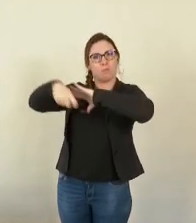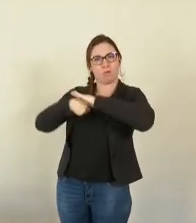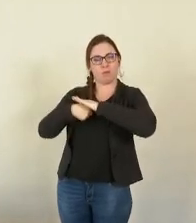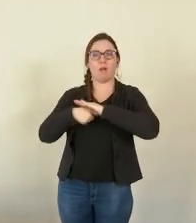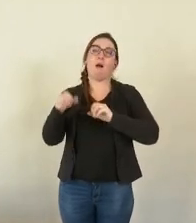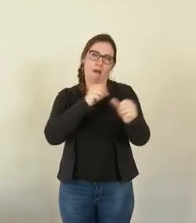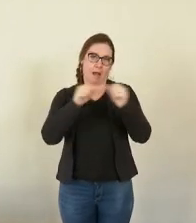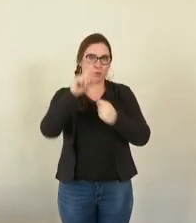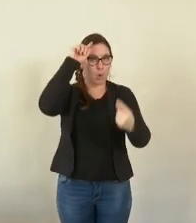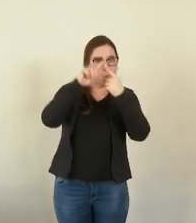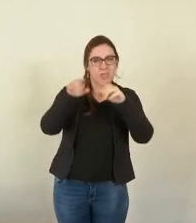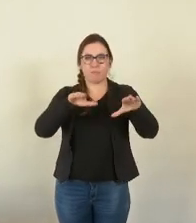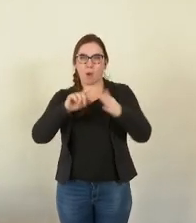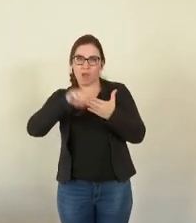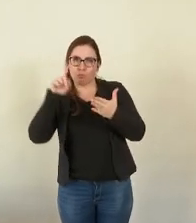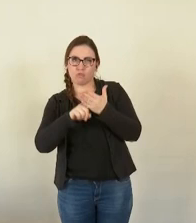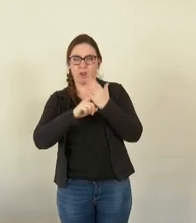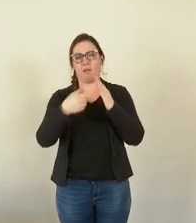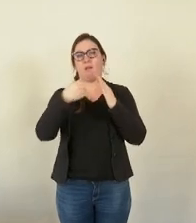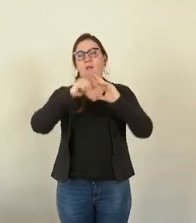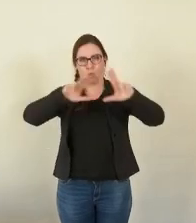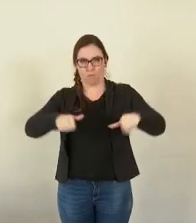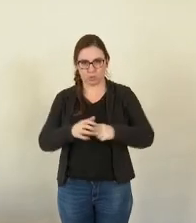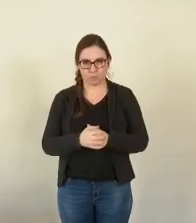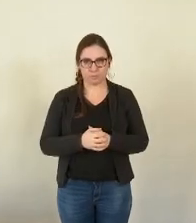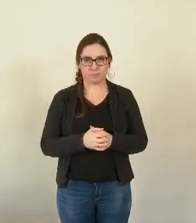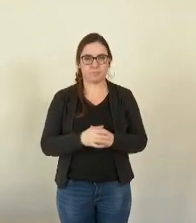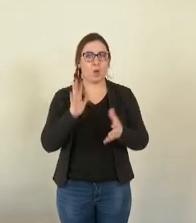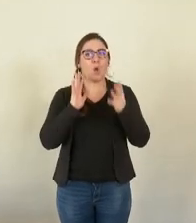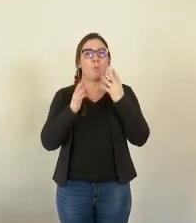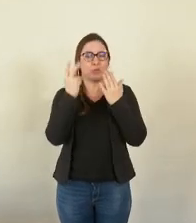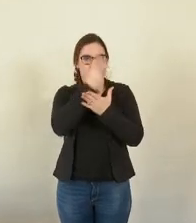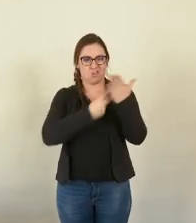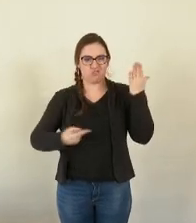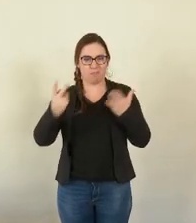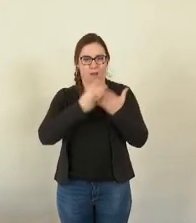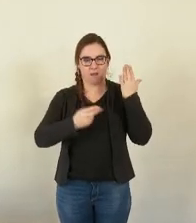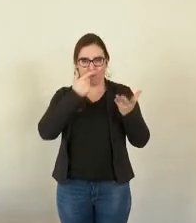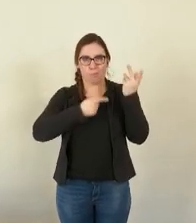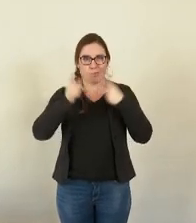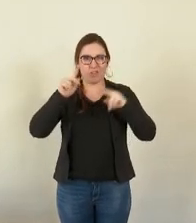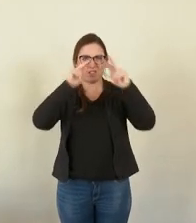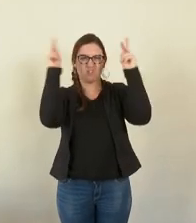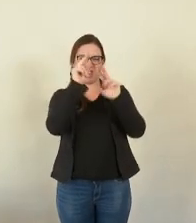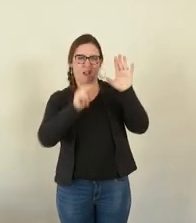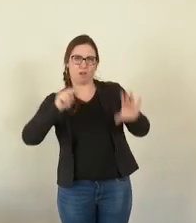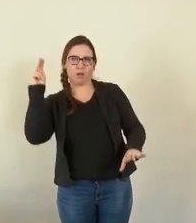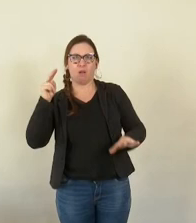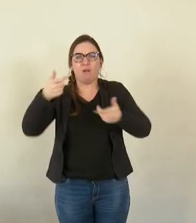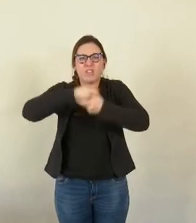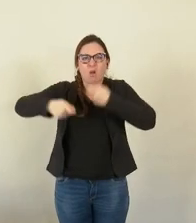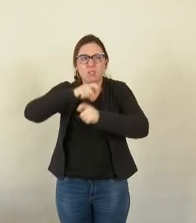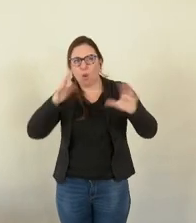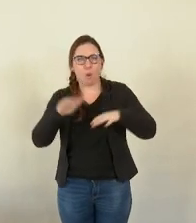convention d'objectif et de moyens mais sans doute un petit schéma sera des plus utiles pour comprendre le principe général des flux